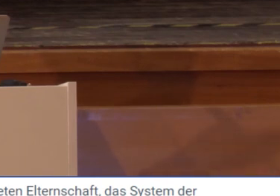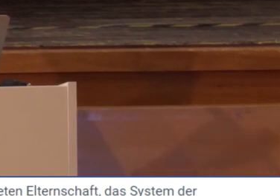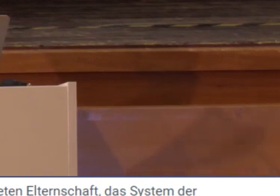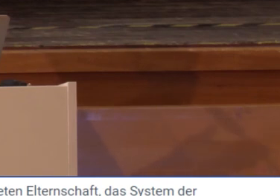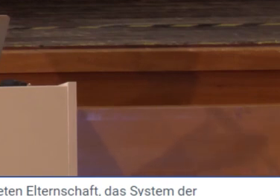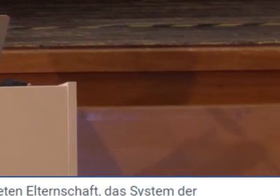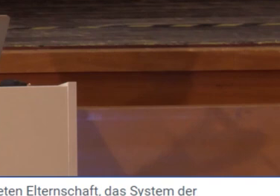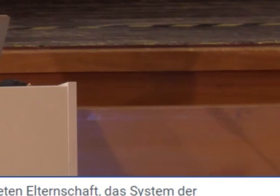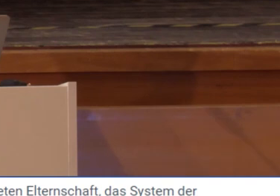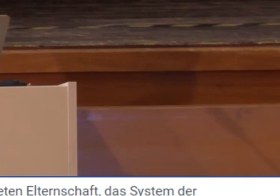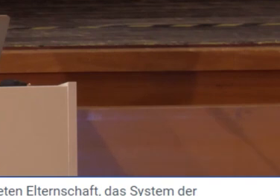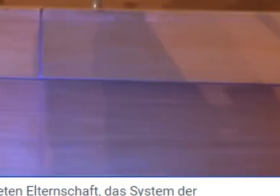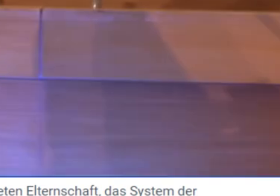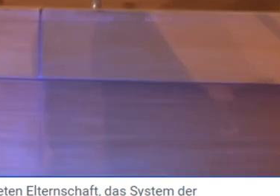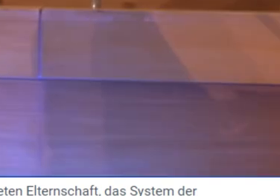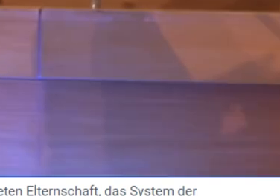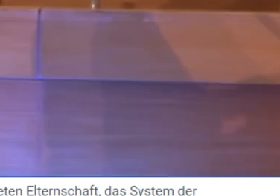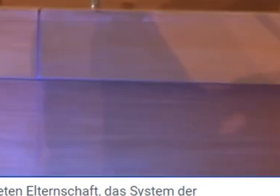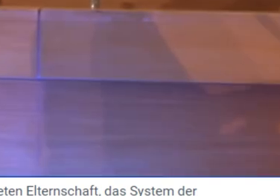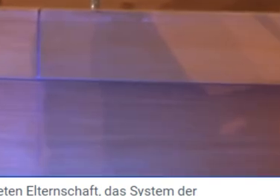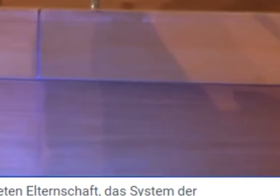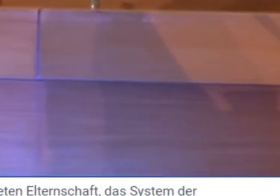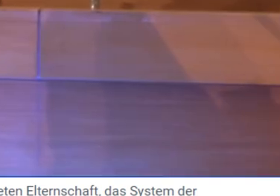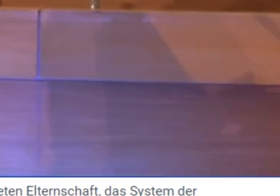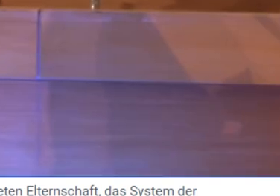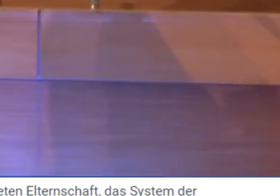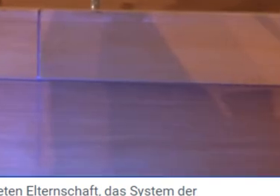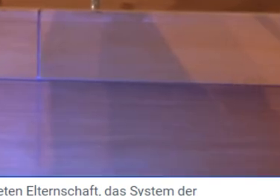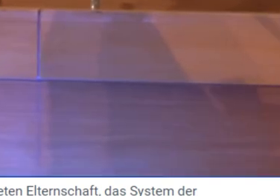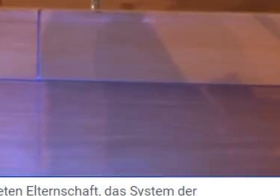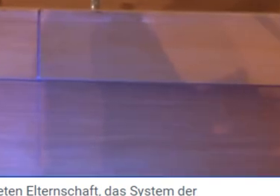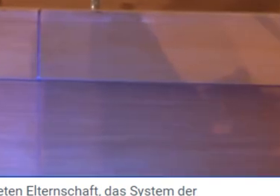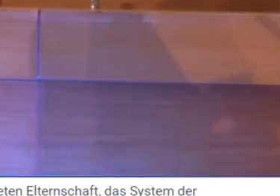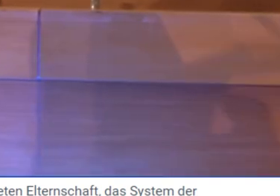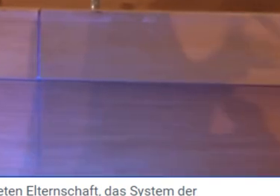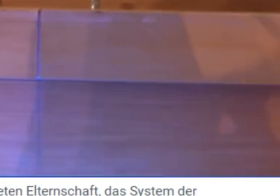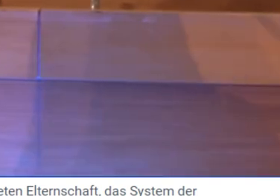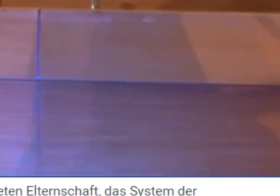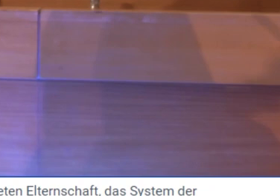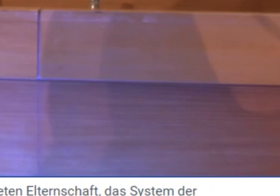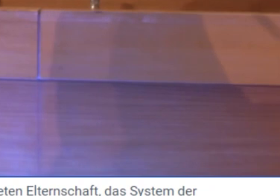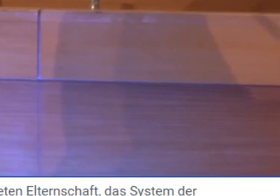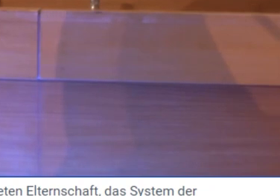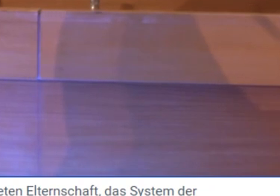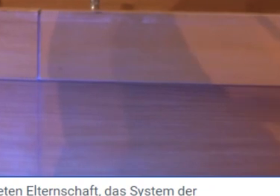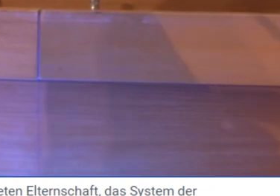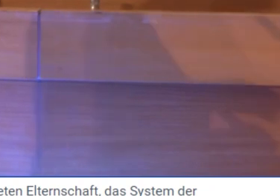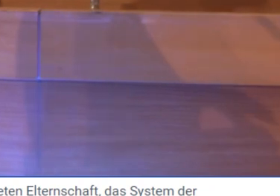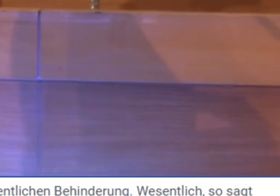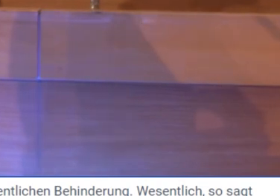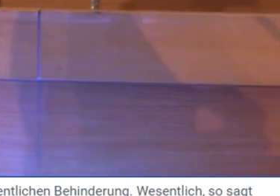Behinderung von XY hat ist zugleich wesentlich behindert das ist etwas kompliziert